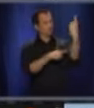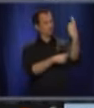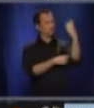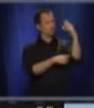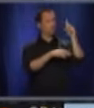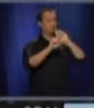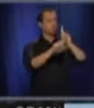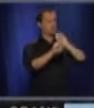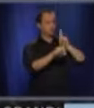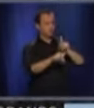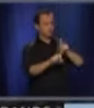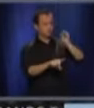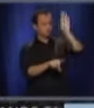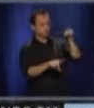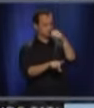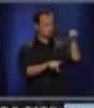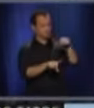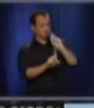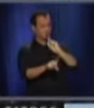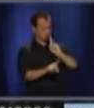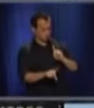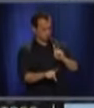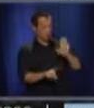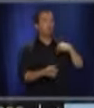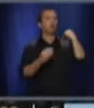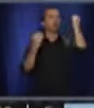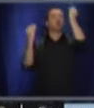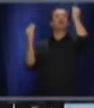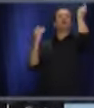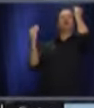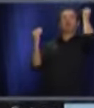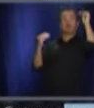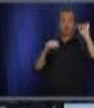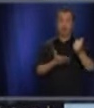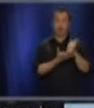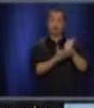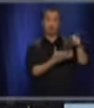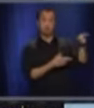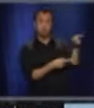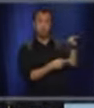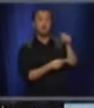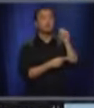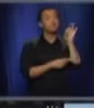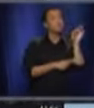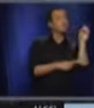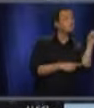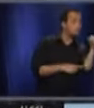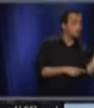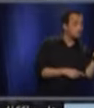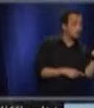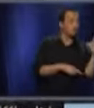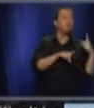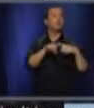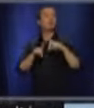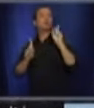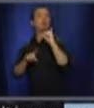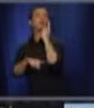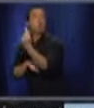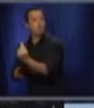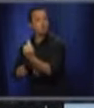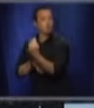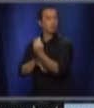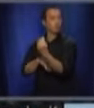questionnaire d'auto-évaluation qui va vous indiquer s'il est préférable d'y aller tout de suite et à quel endroit vous pouvez aller vous faire tester. Donc,